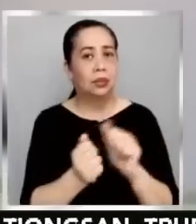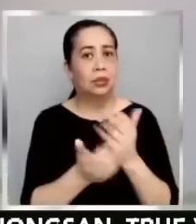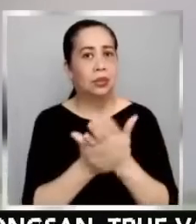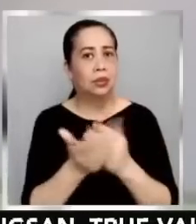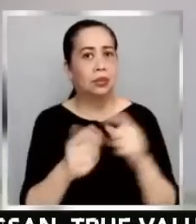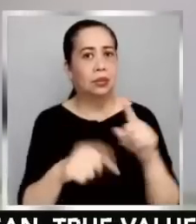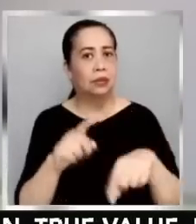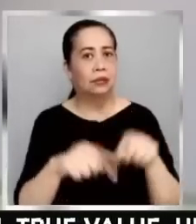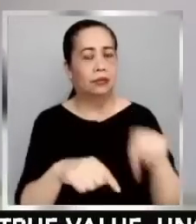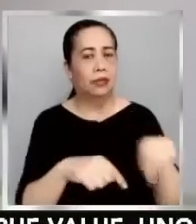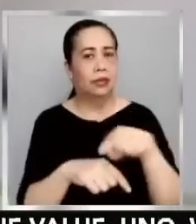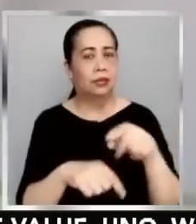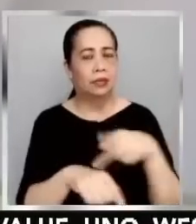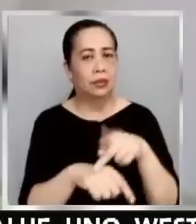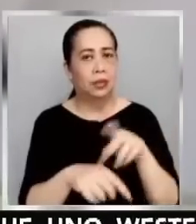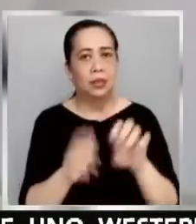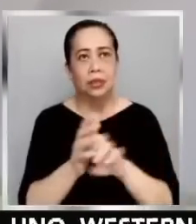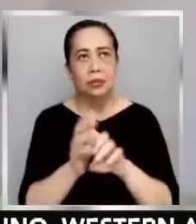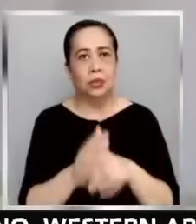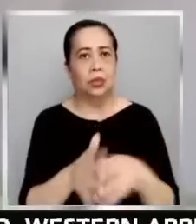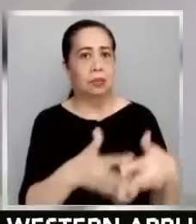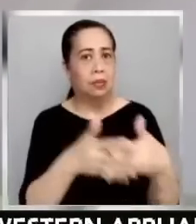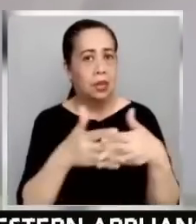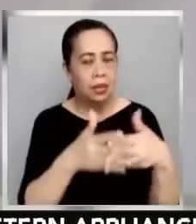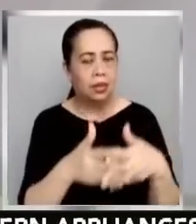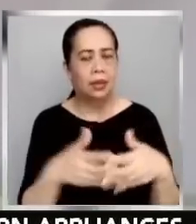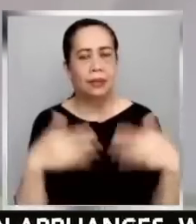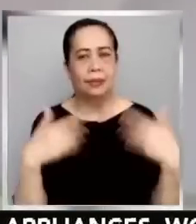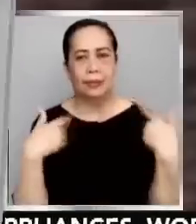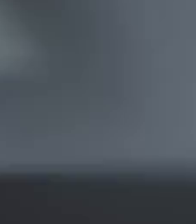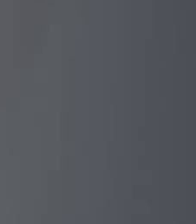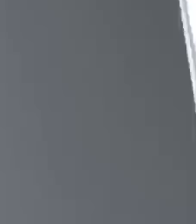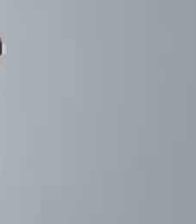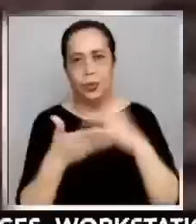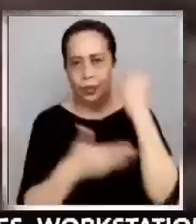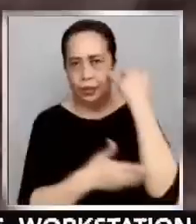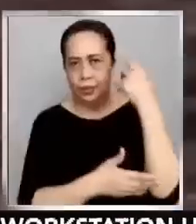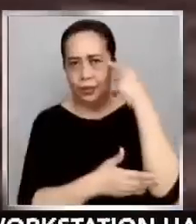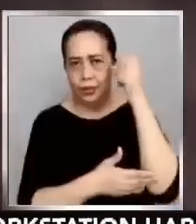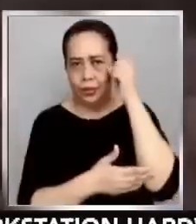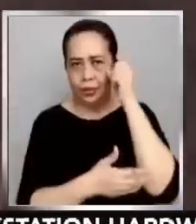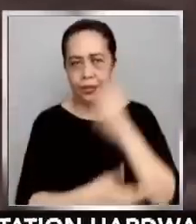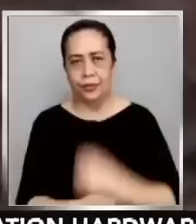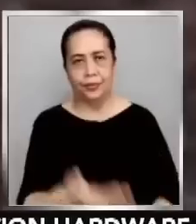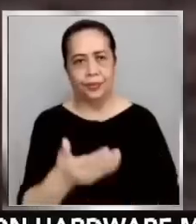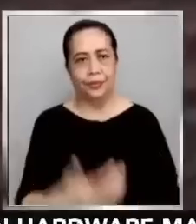bansa gaya ng Amerika. Nakatutok si JP Soriano.